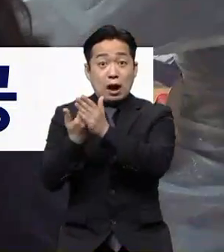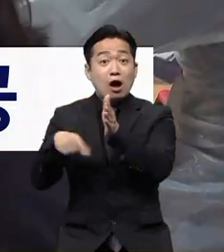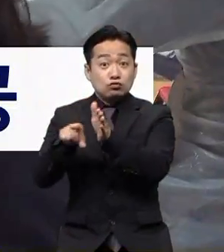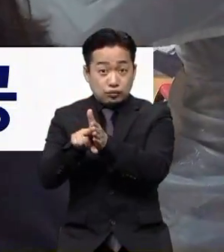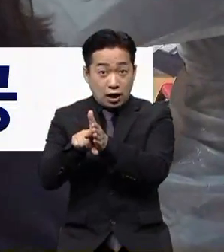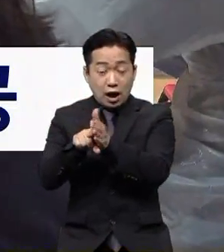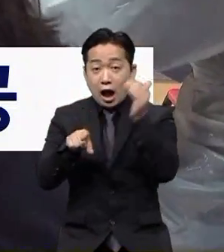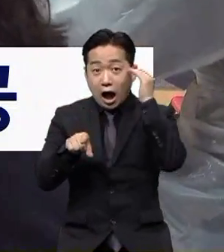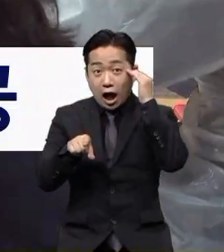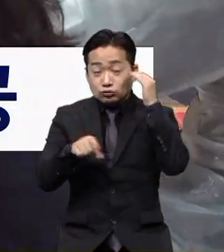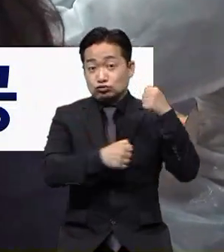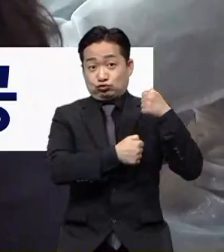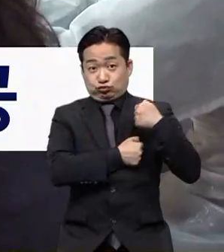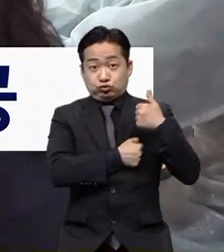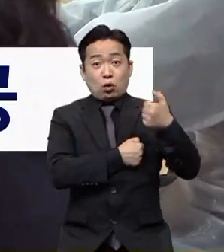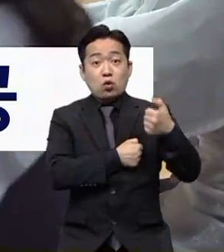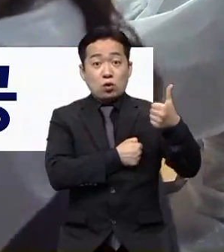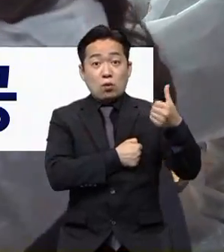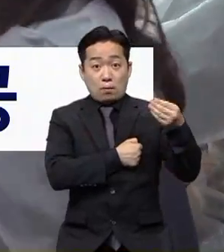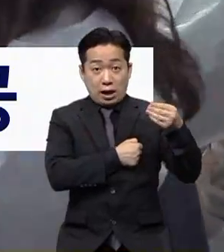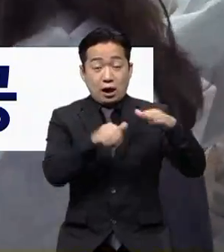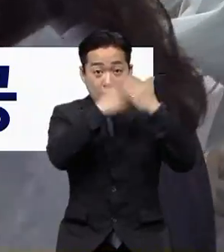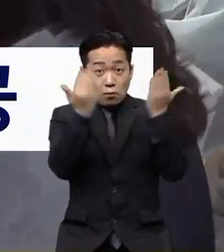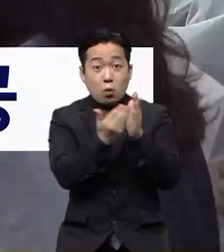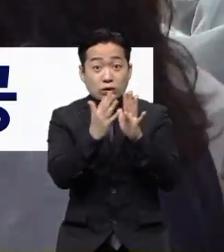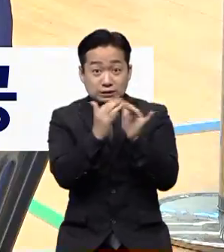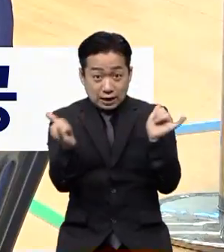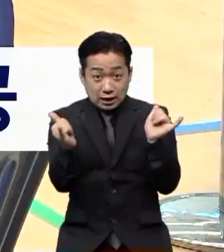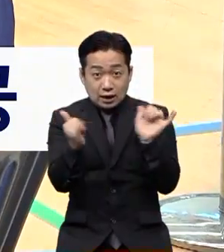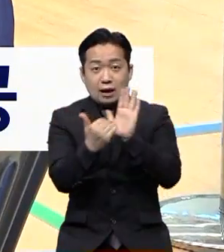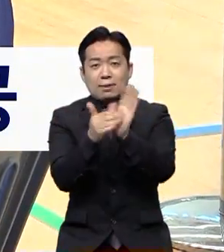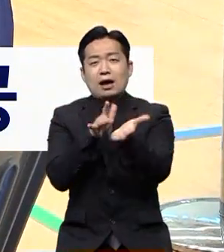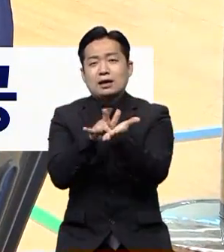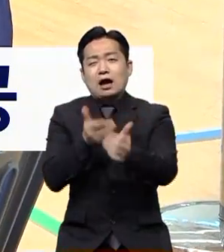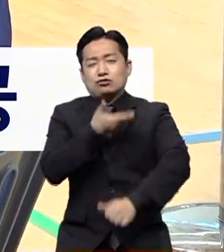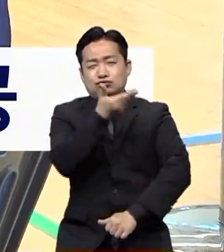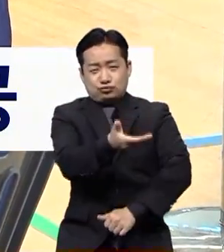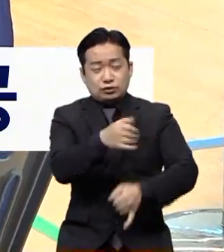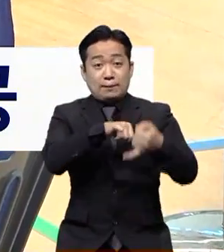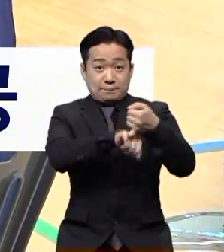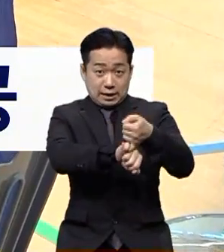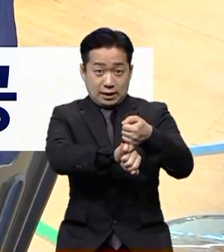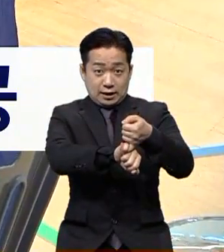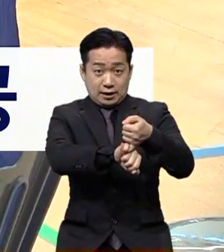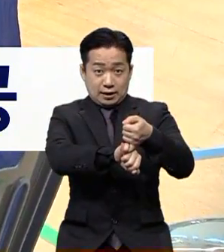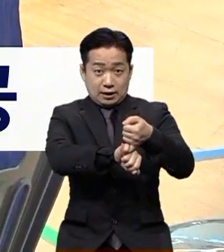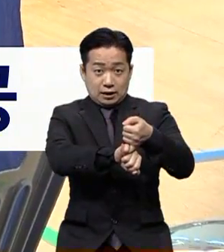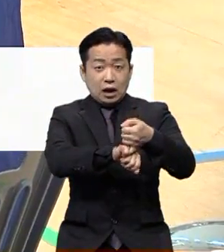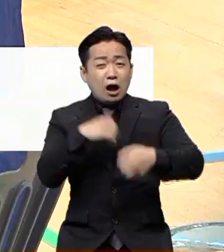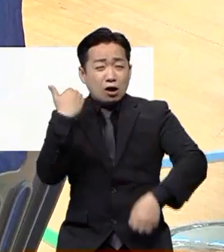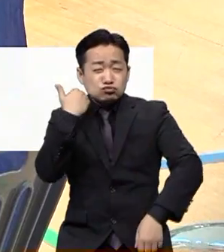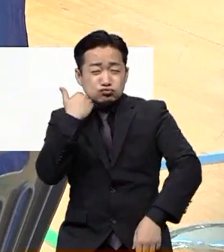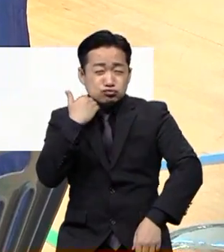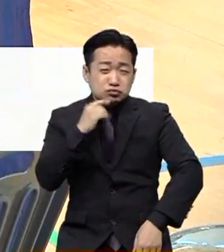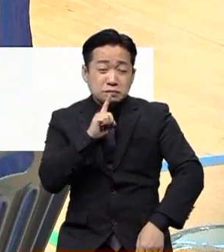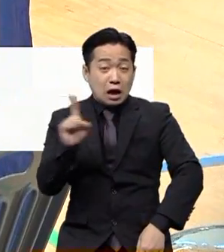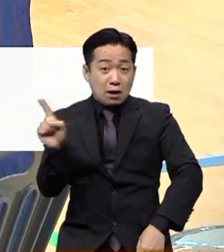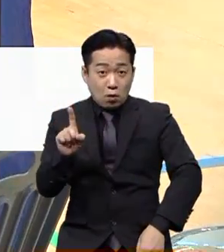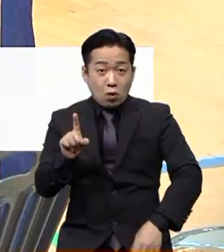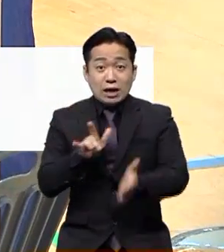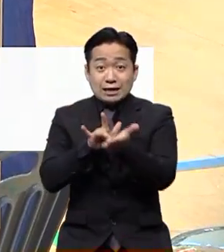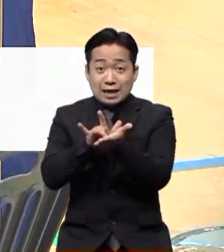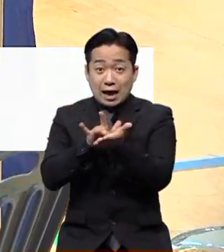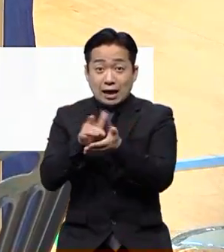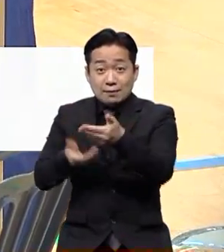미국은 우리군 55만 모든 장병에게 백신을 제공하기로 했습니다. 일각에서 거론됐던 백신 스와프,